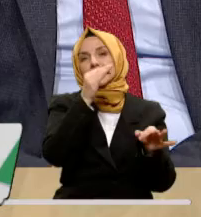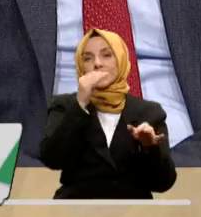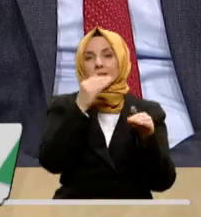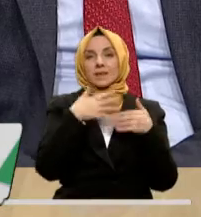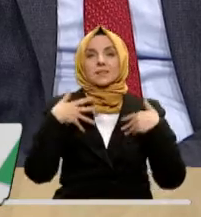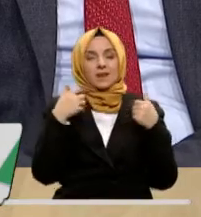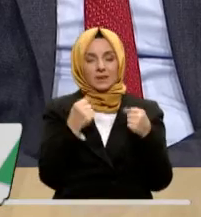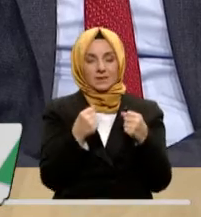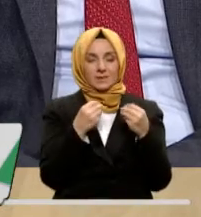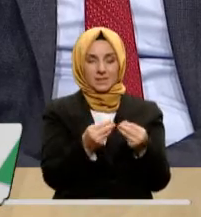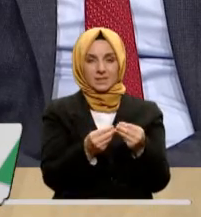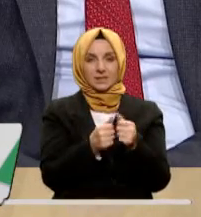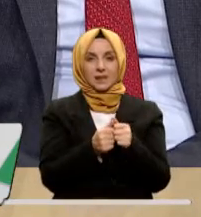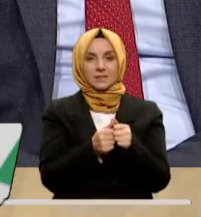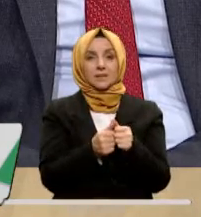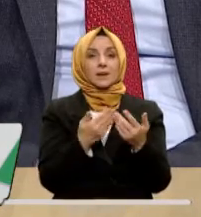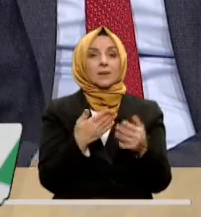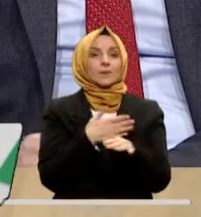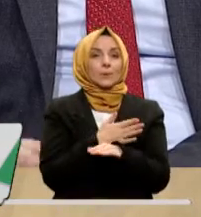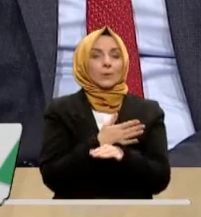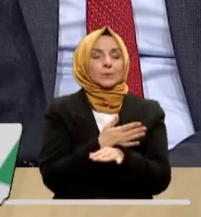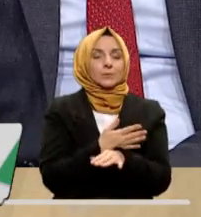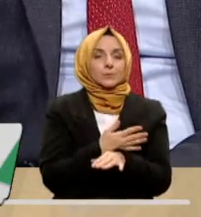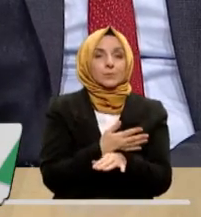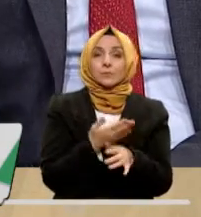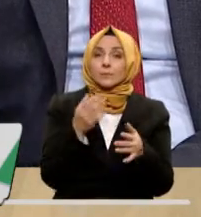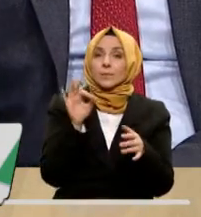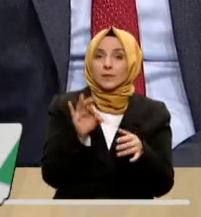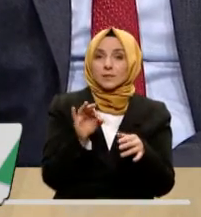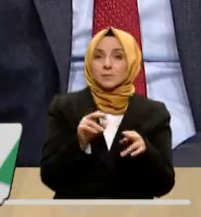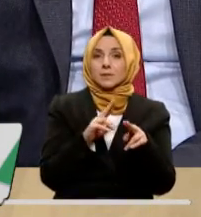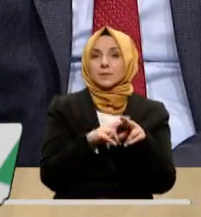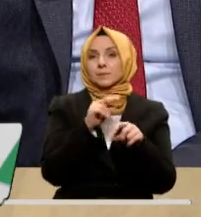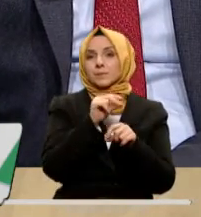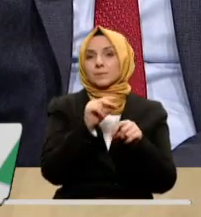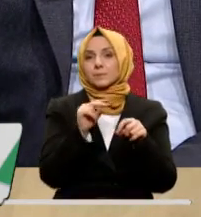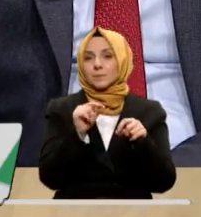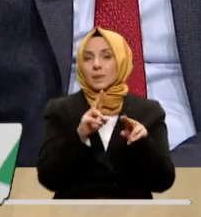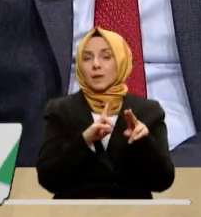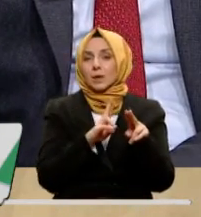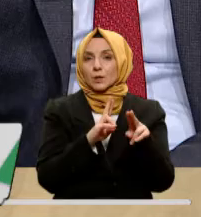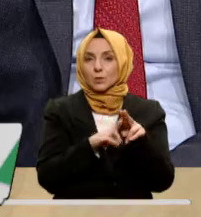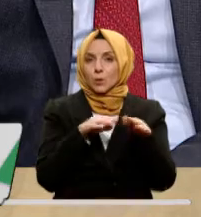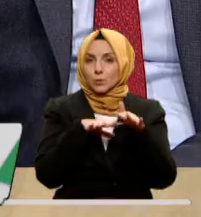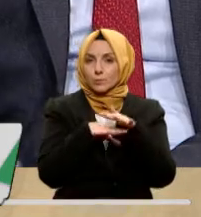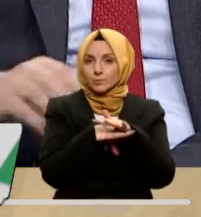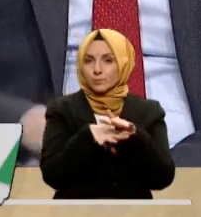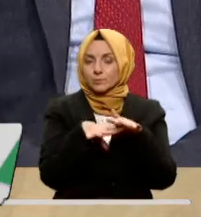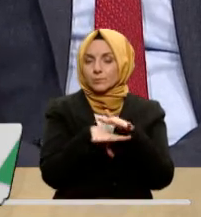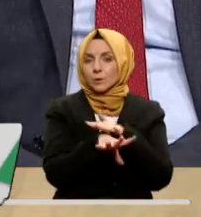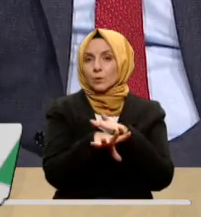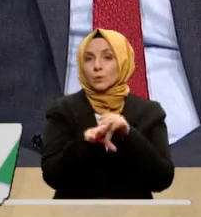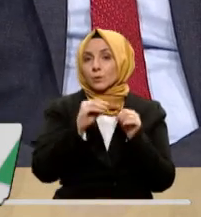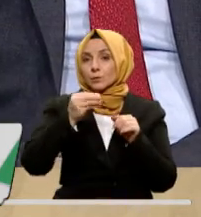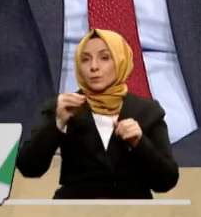şartı Kesinlikle doğru diyorsunuz şimdi Kök bu soruyu olacağım sürücü yöneteceğim ama öncesinde kan